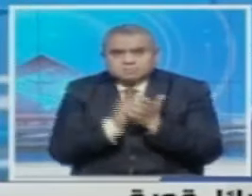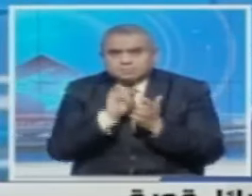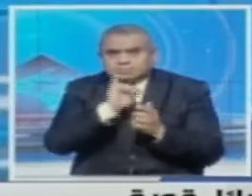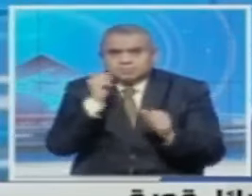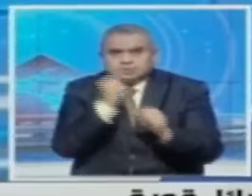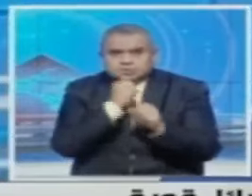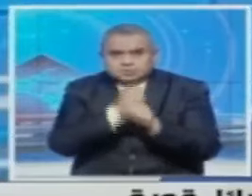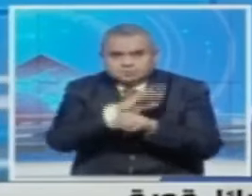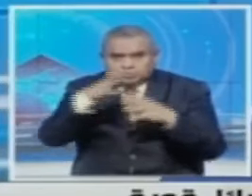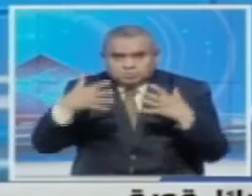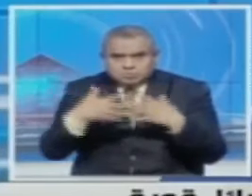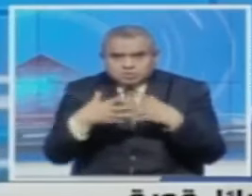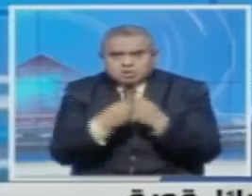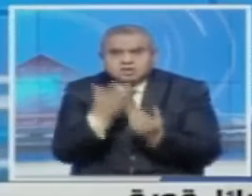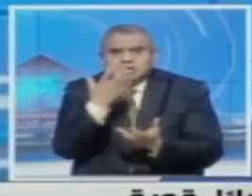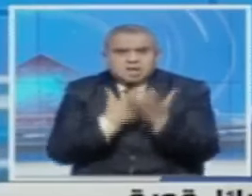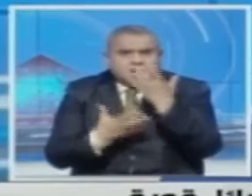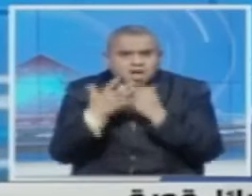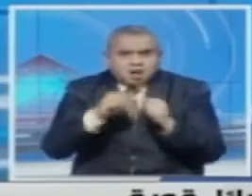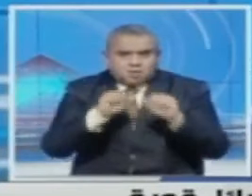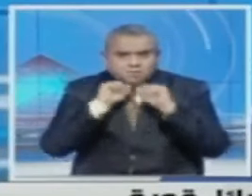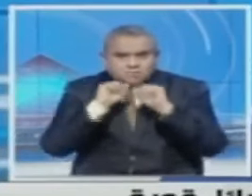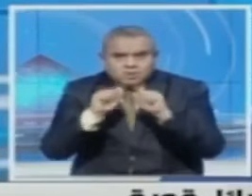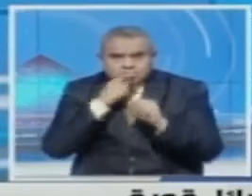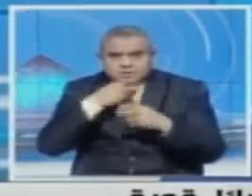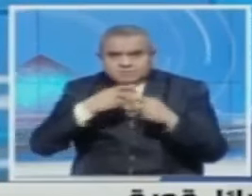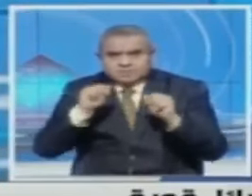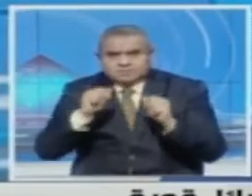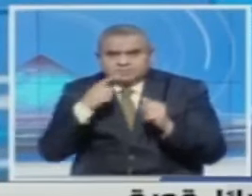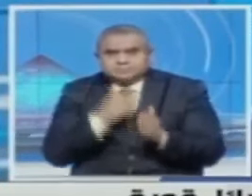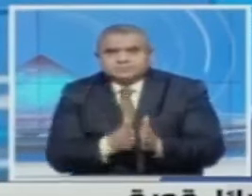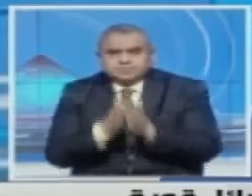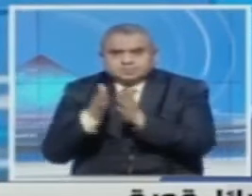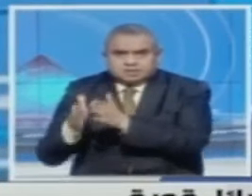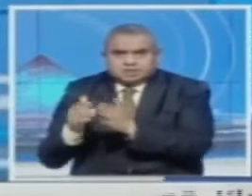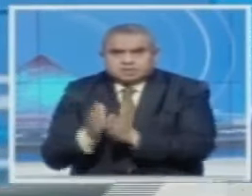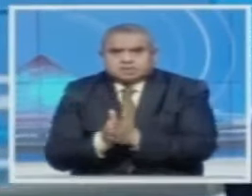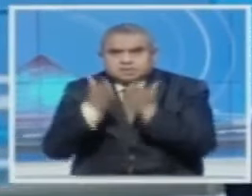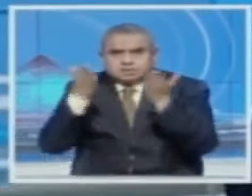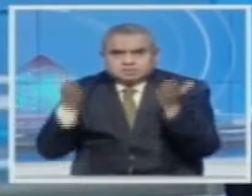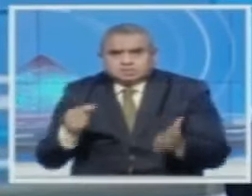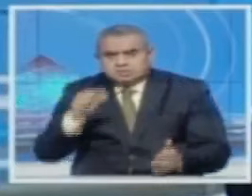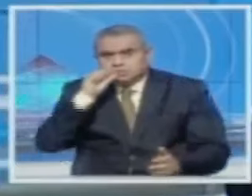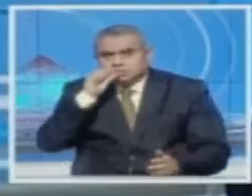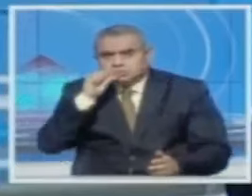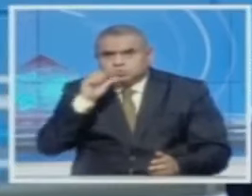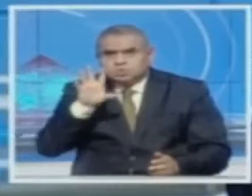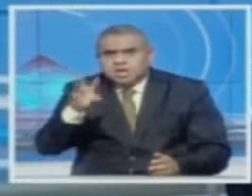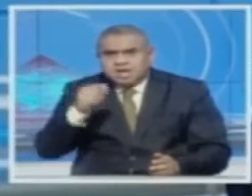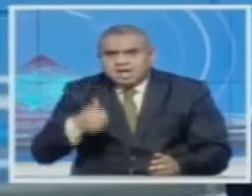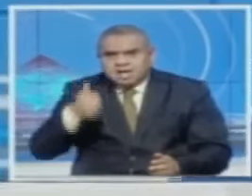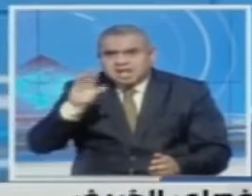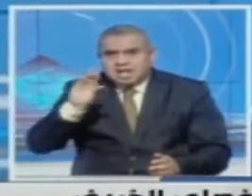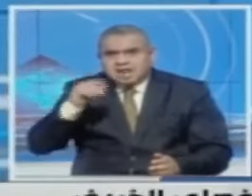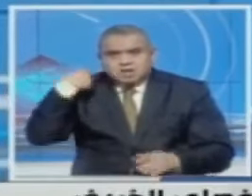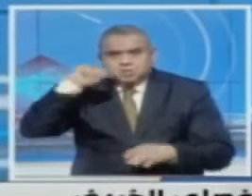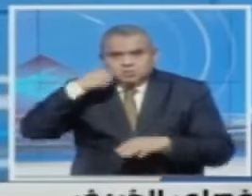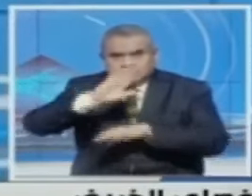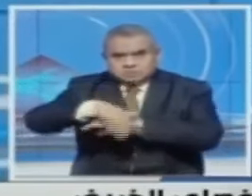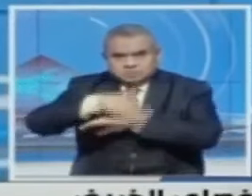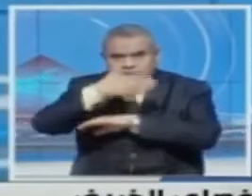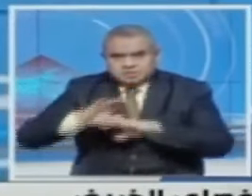ضرورة تكثيف جهود الحد من الحرق المكشوف للمخلفات. من جانبها استعرضت الدكتورة هالة السعيد وزيرة